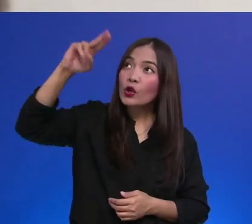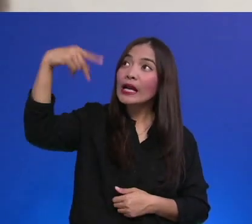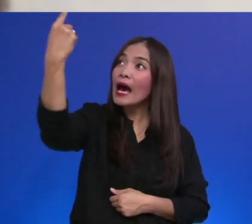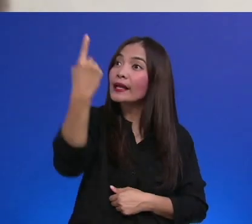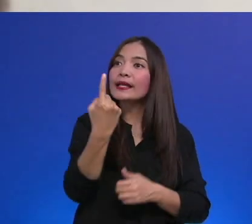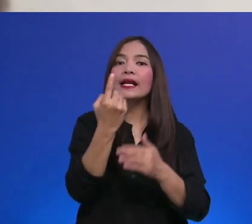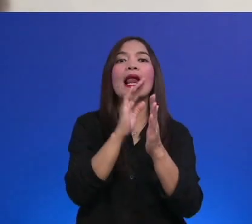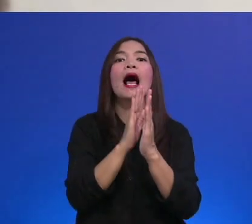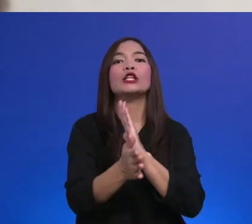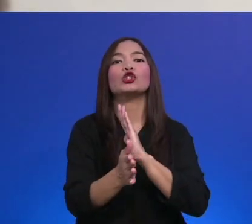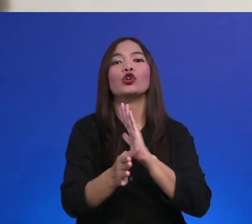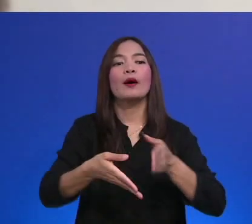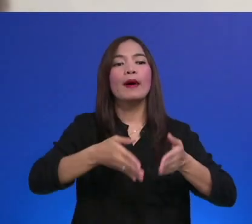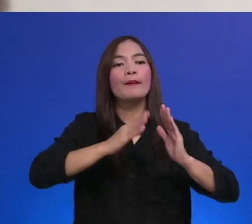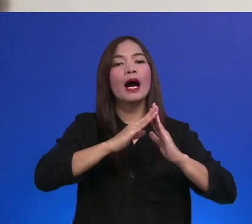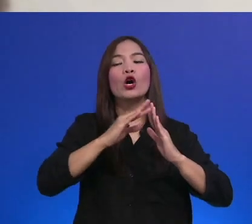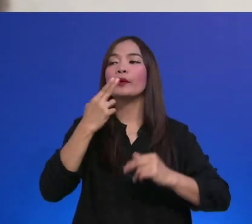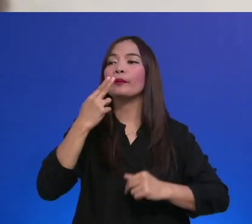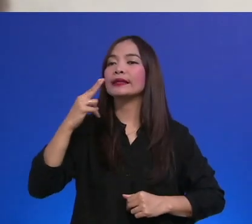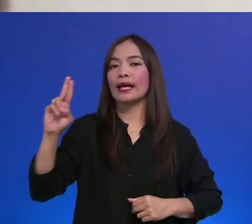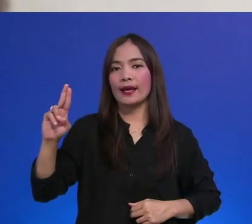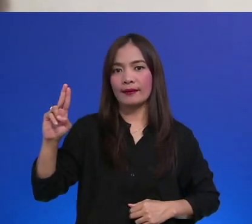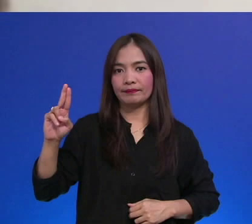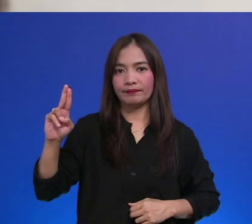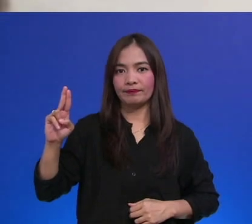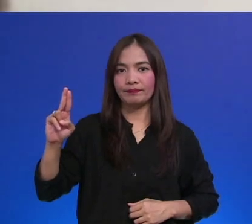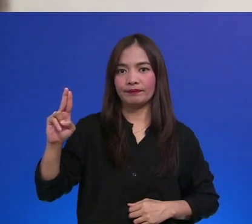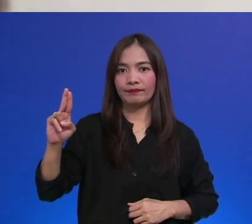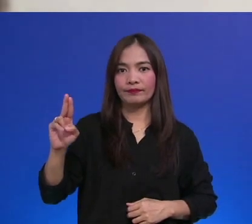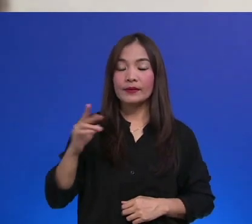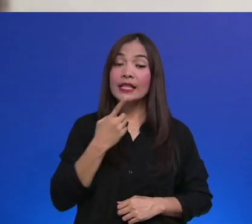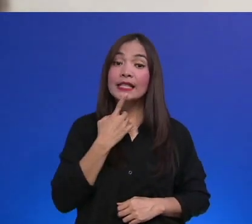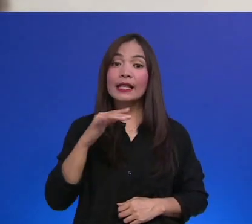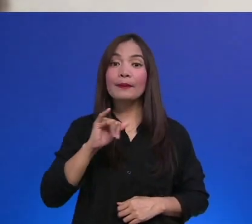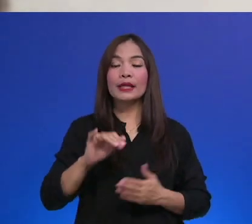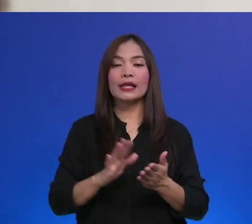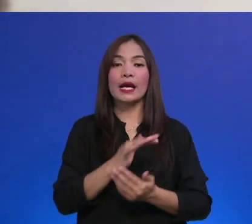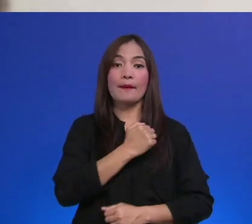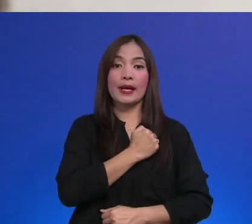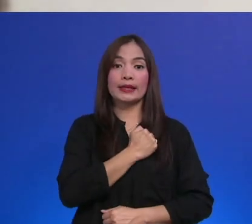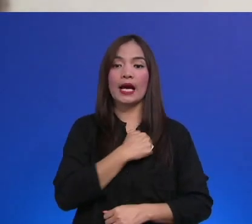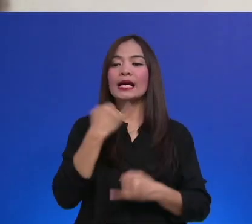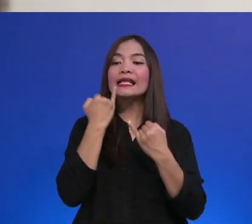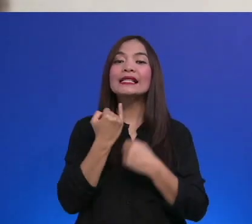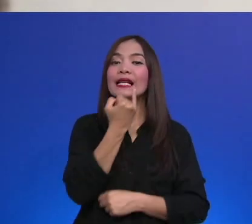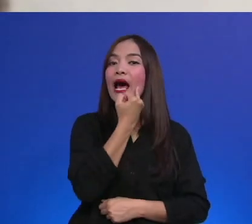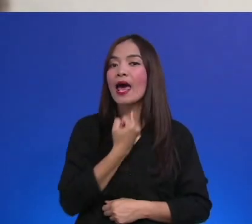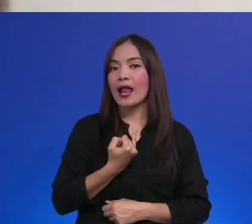untuk membangun percayanya seperti bangsa Israel di